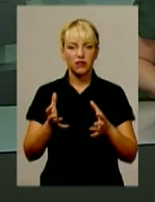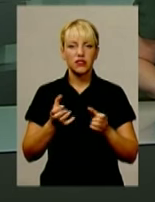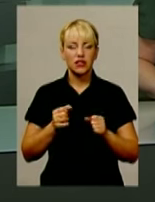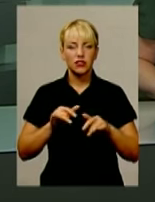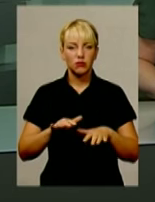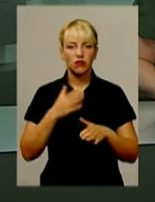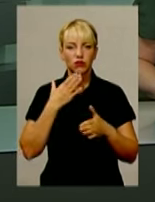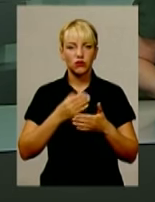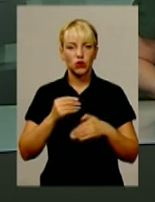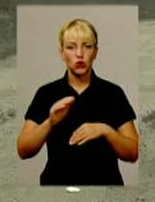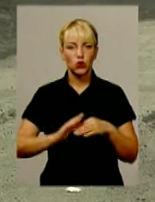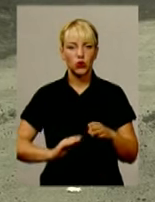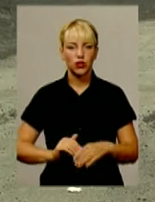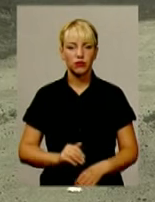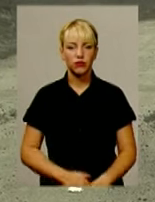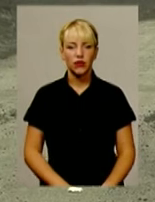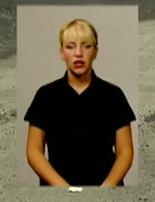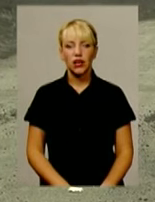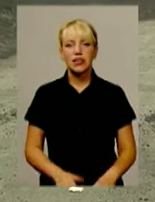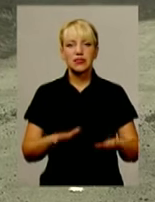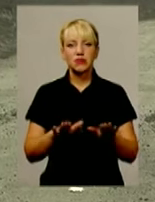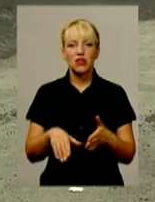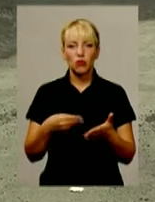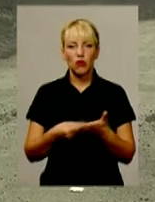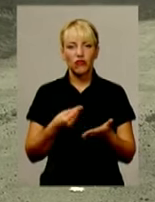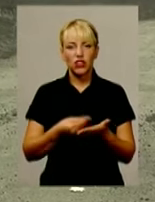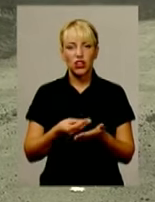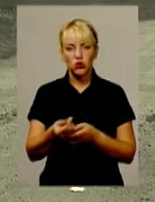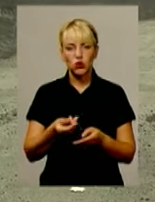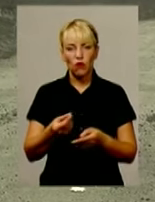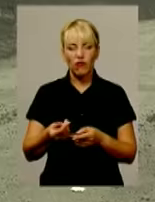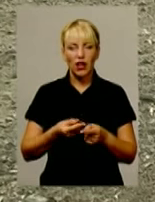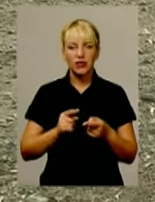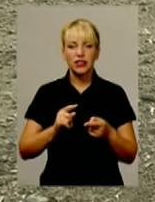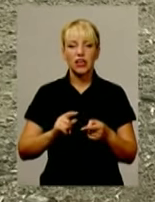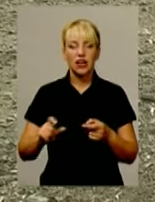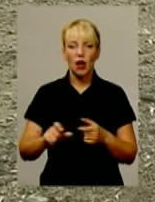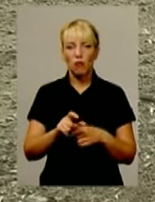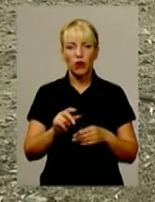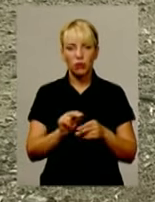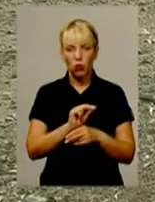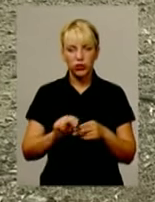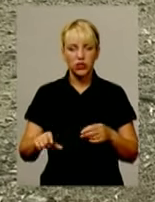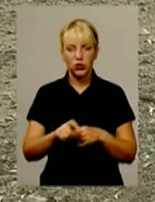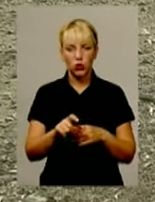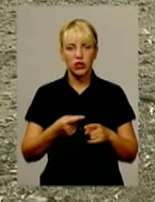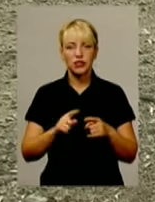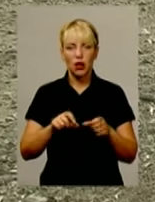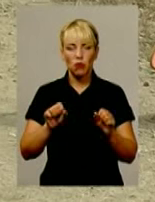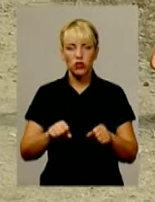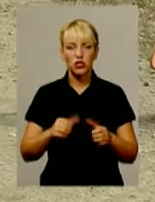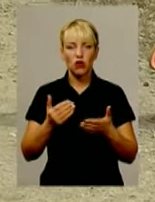в свої руки. Із місцевого бюджету фінансувати ремонти місцевих доріг. Тепер це можливо згідно з новим законом